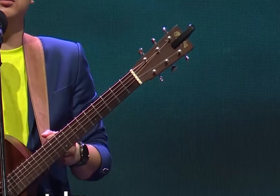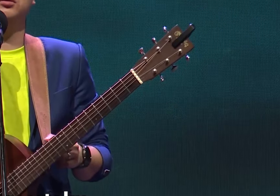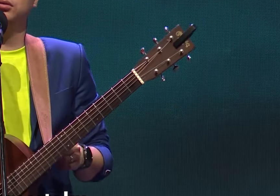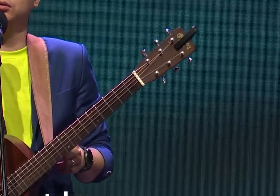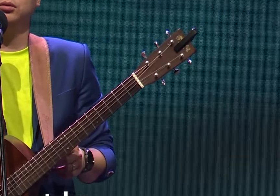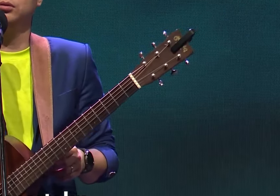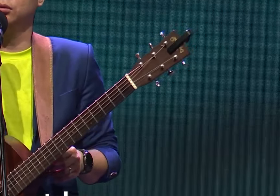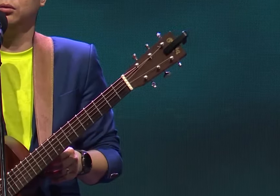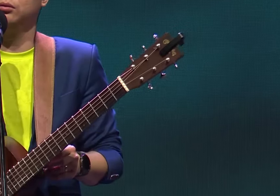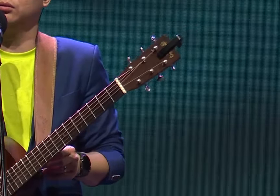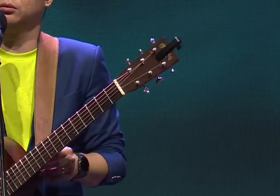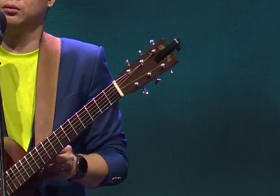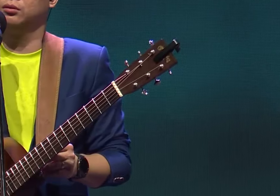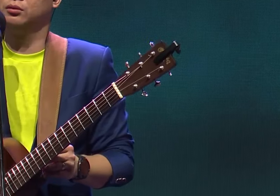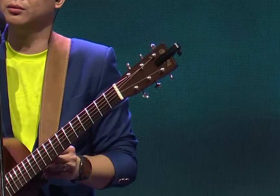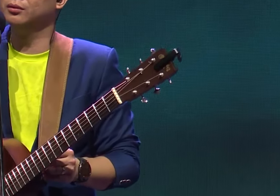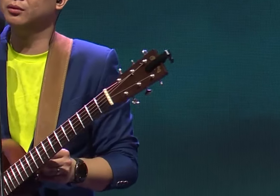besertaku.